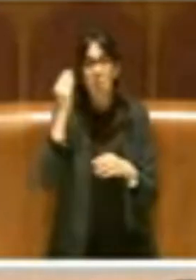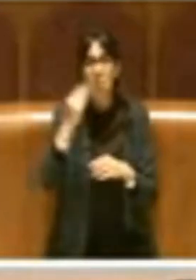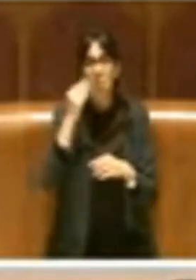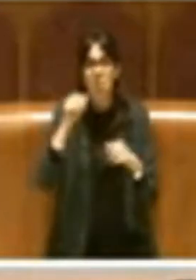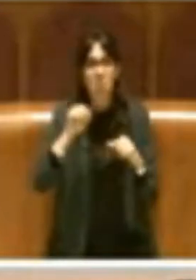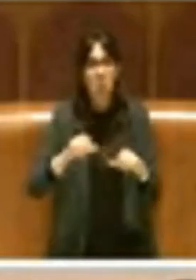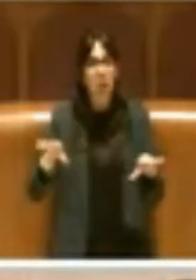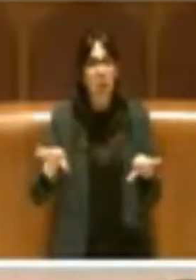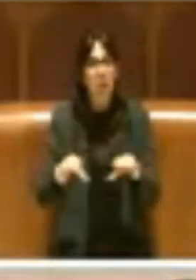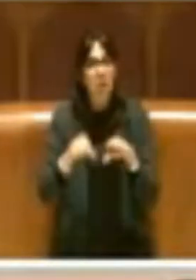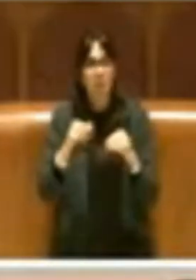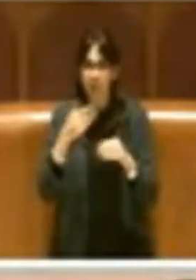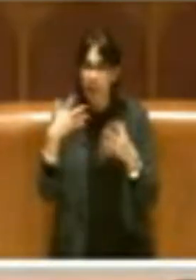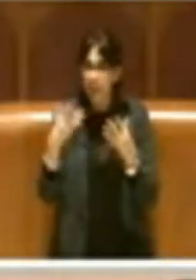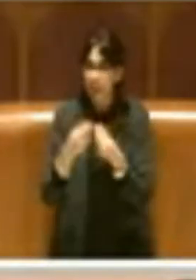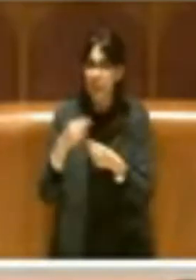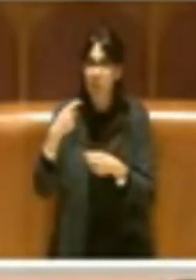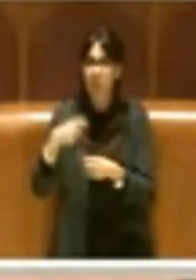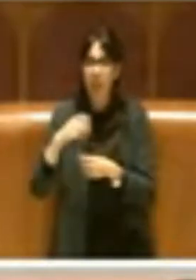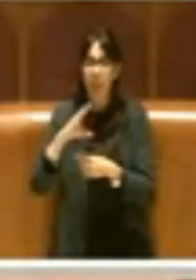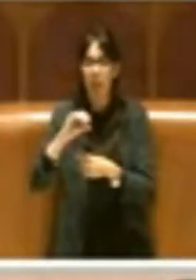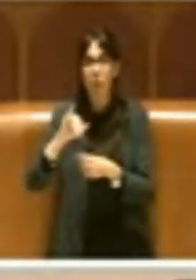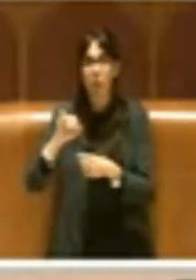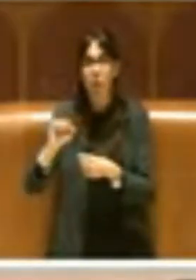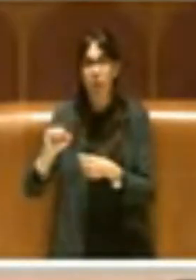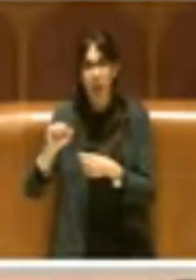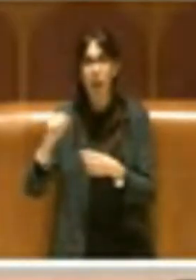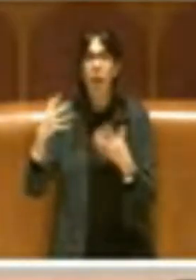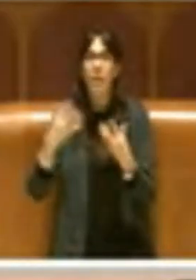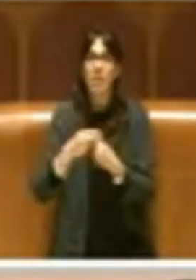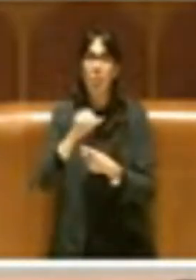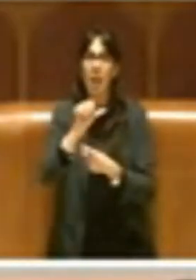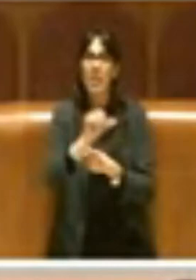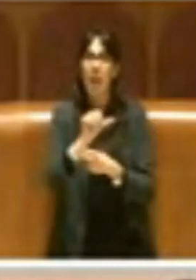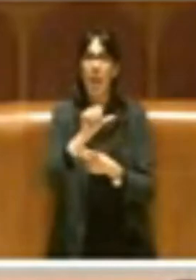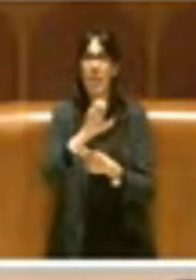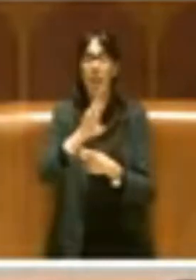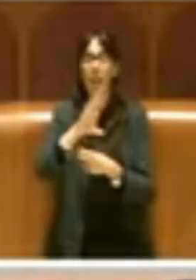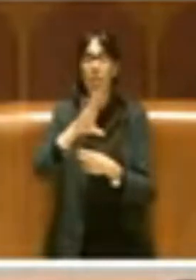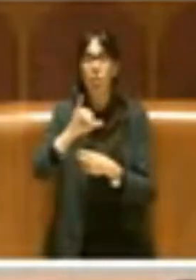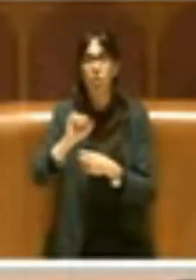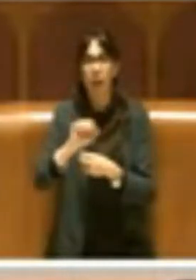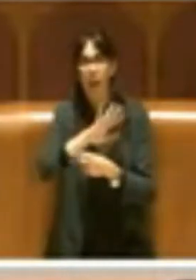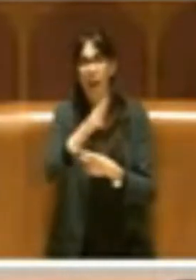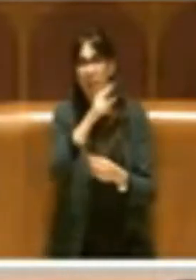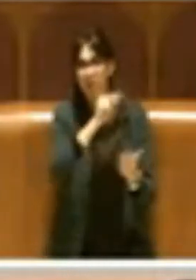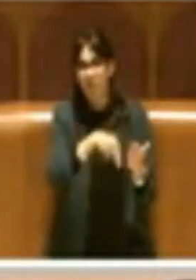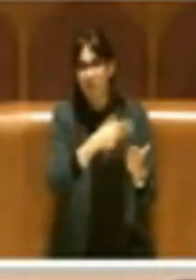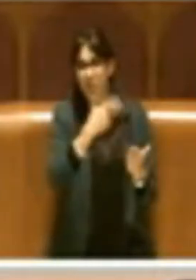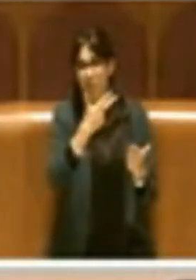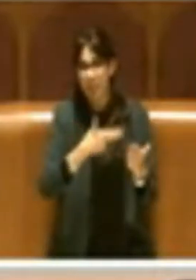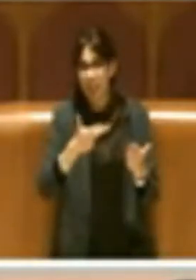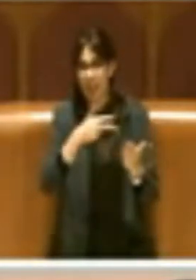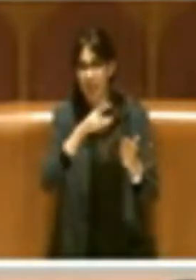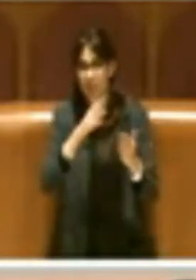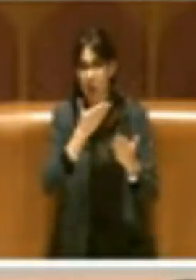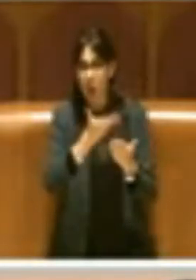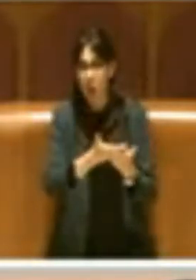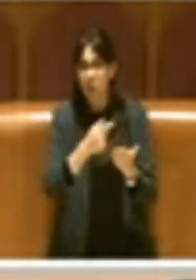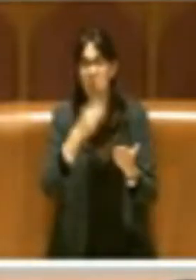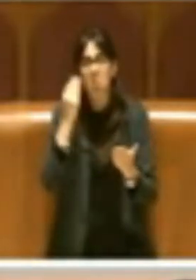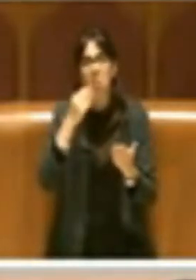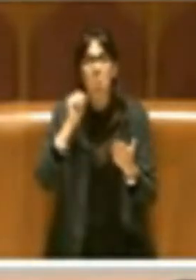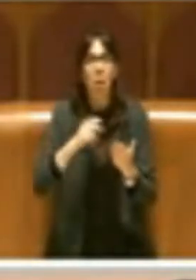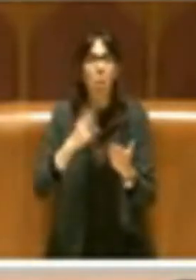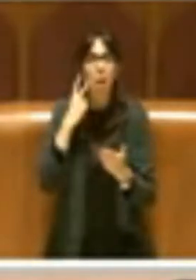al Presidente Coia e a Sara Seccia, l'altra firmataria della mozione, di dare appunto prevedere